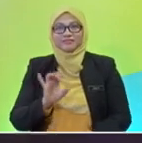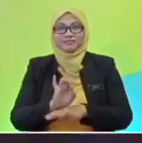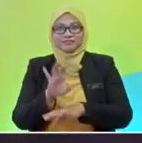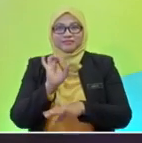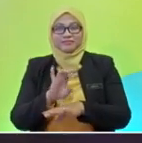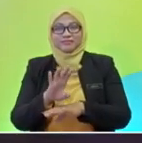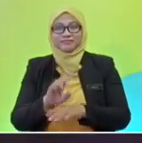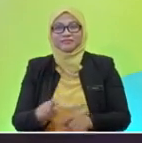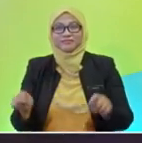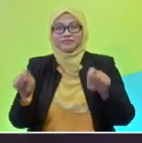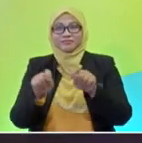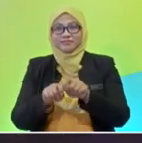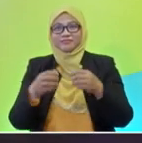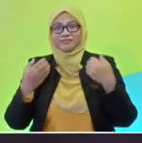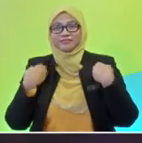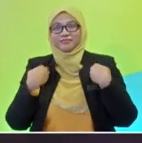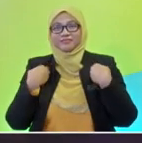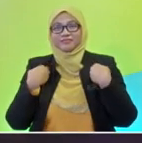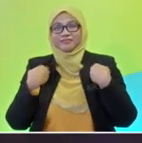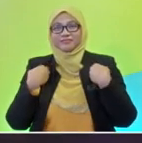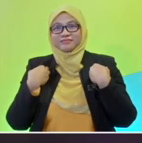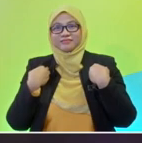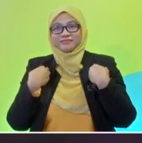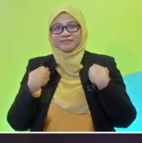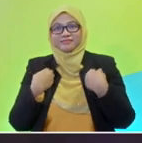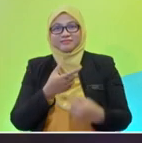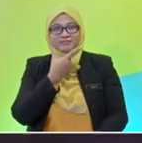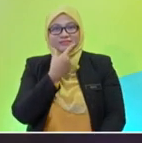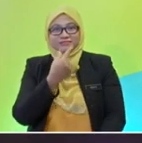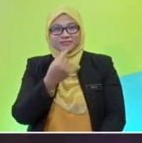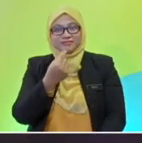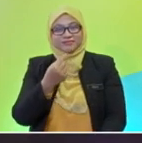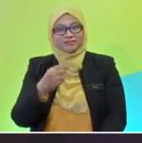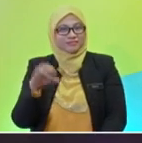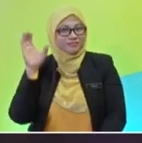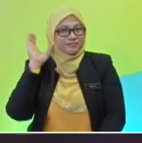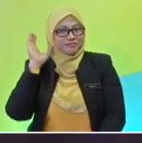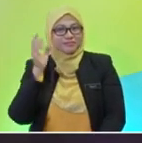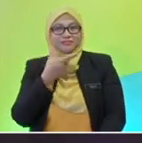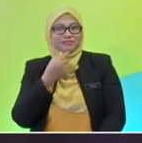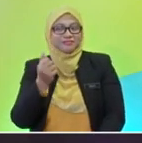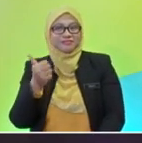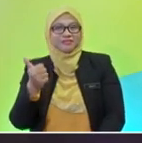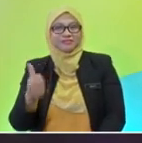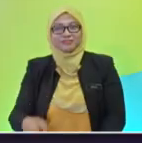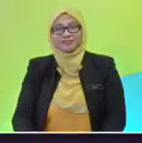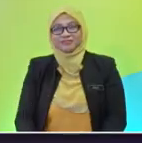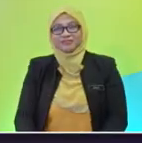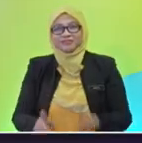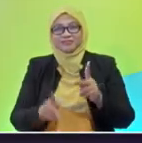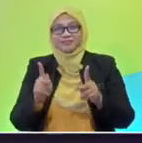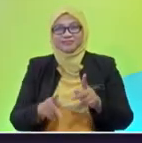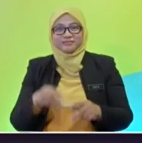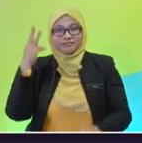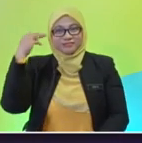Seperti ada bunyi yang agak merdu, Cikgu. Tapi saya kurang macam pasti. Macam samalah mimpi kita. Kalau mimpi kita sama, maksudnya